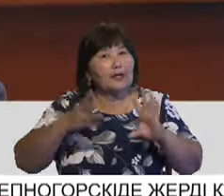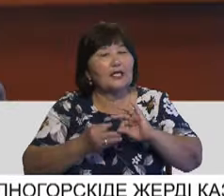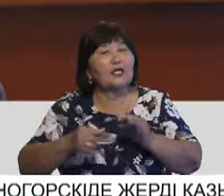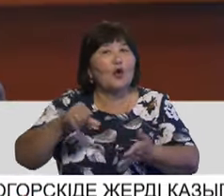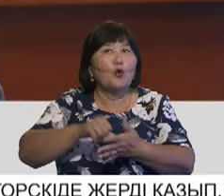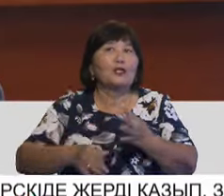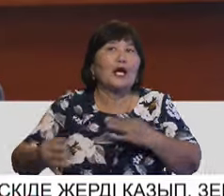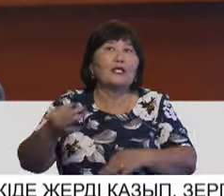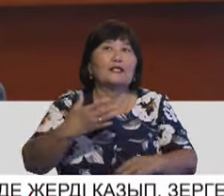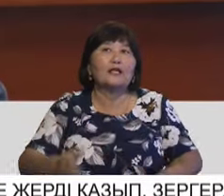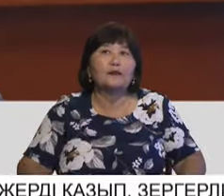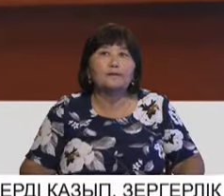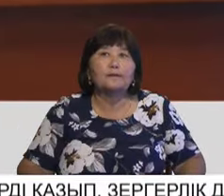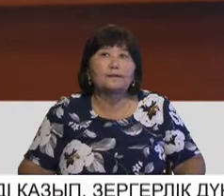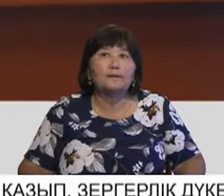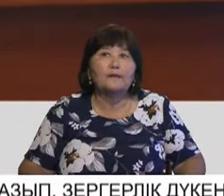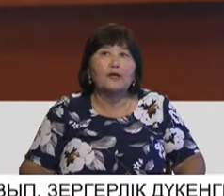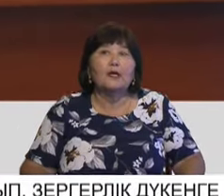салды.